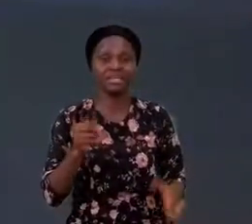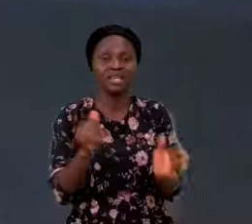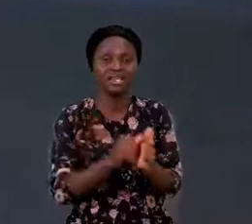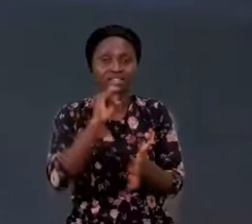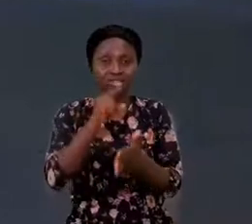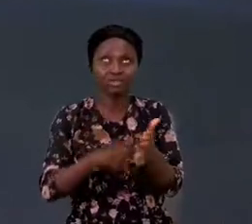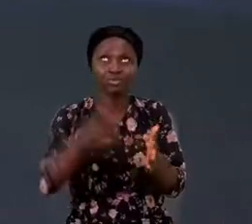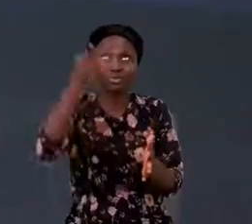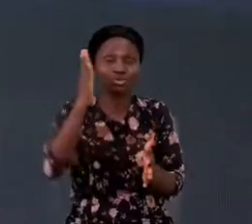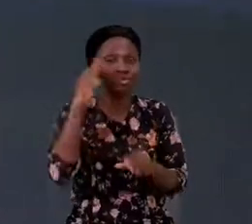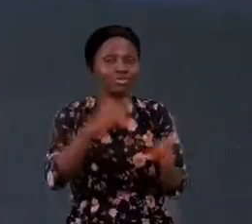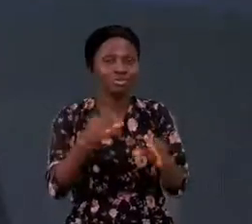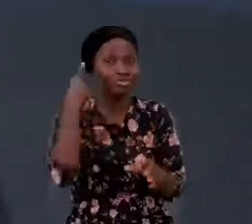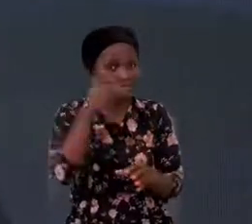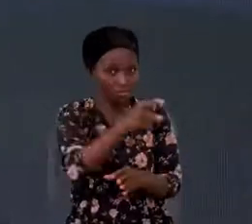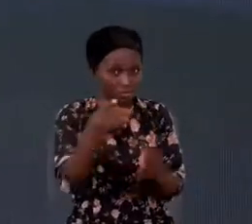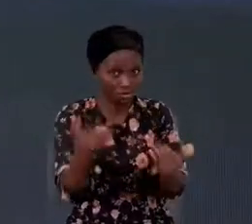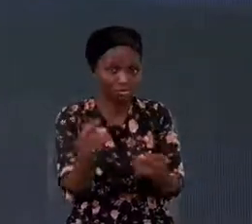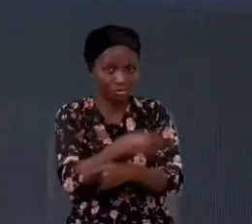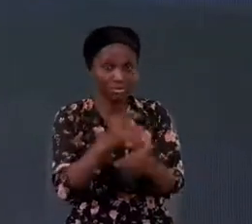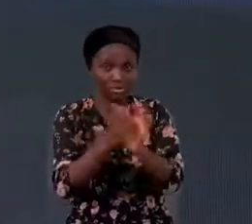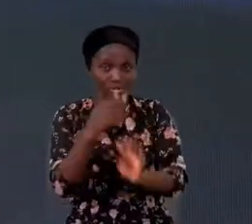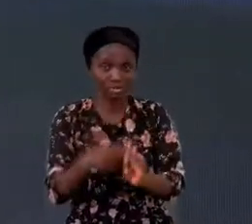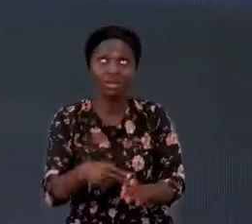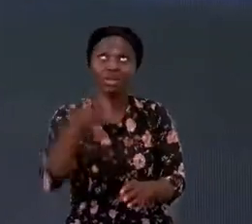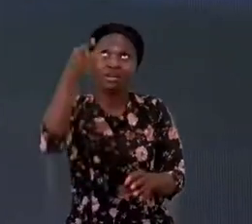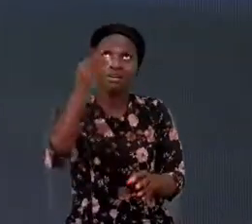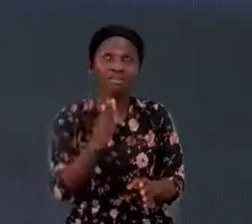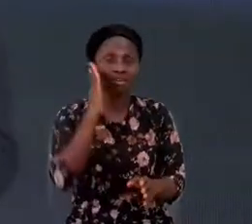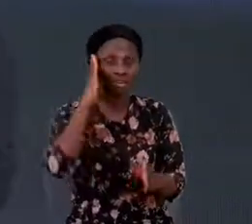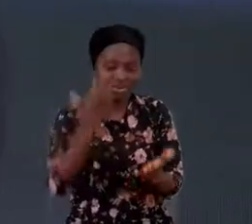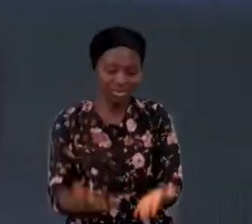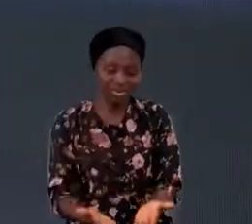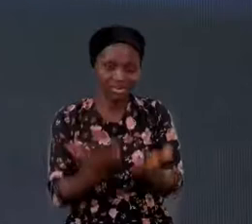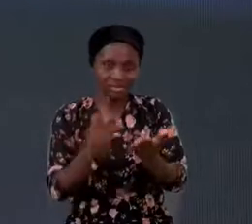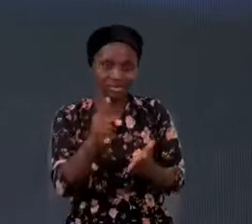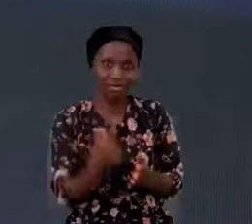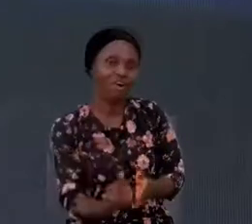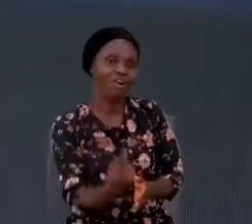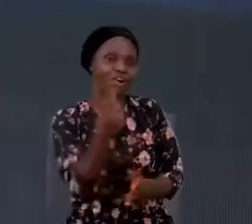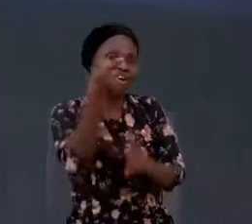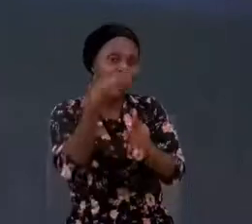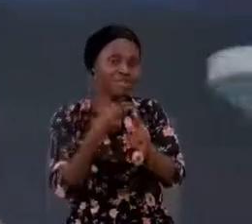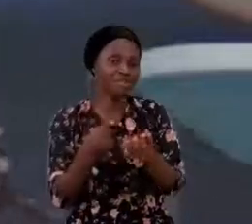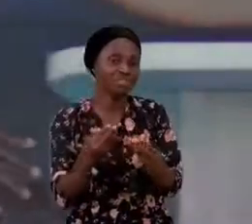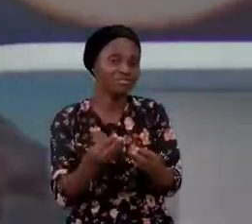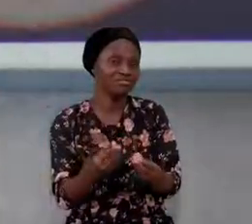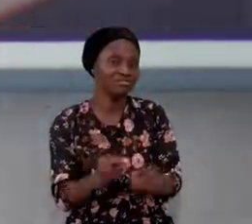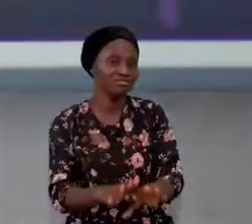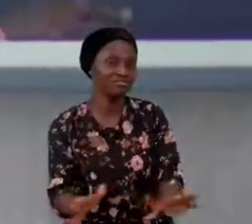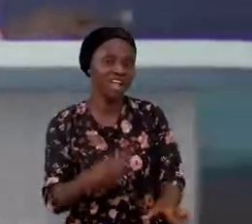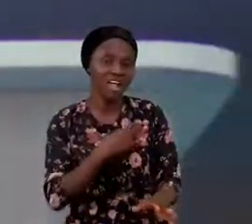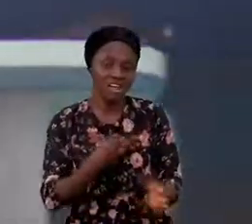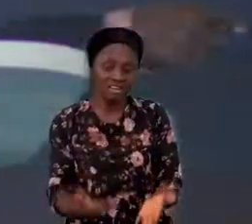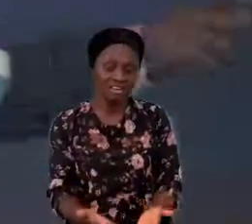poussière. Il va te relever du fumier de ta profession. Et tout le temps,